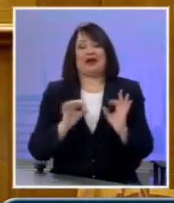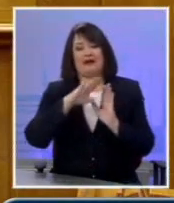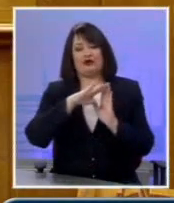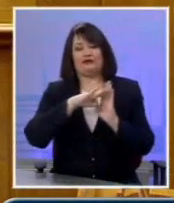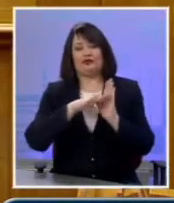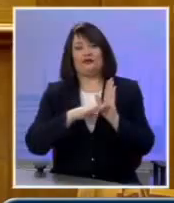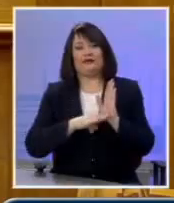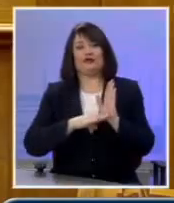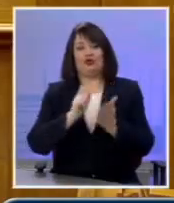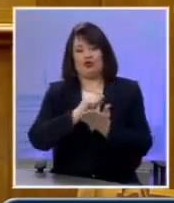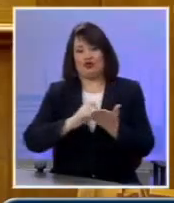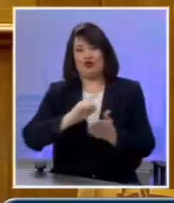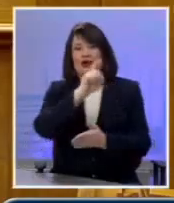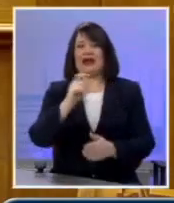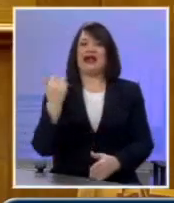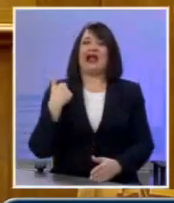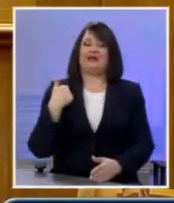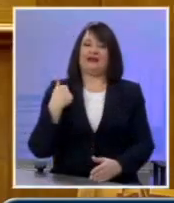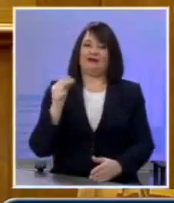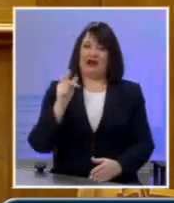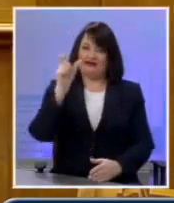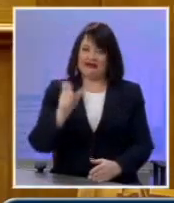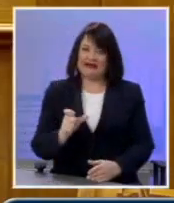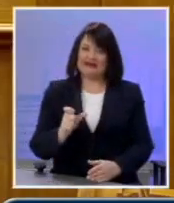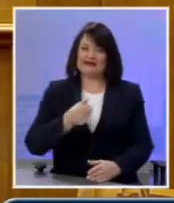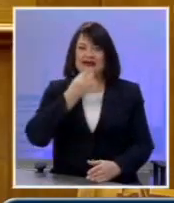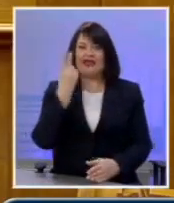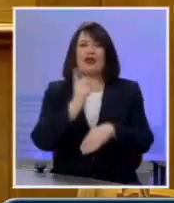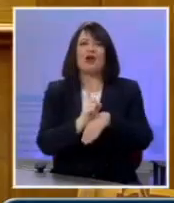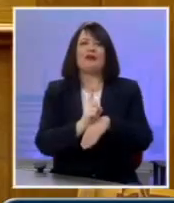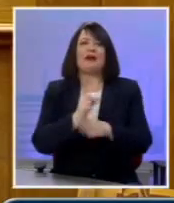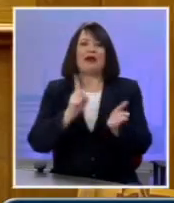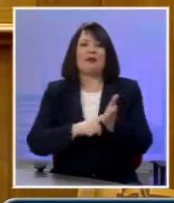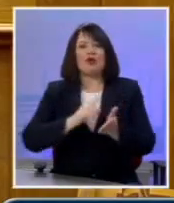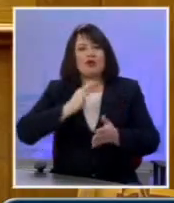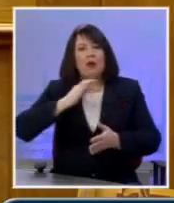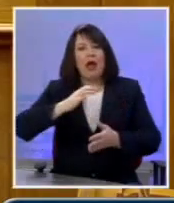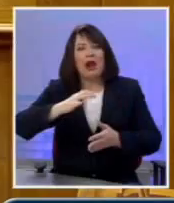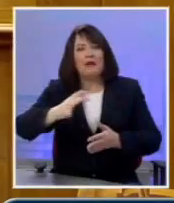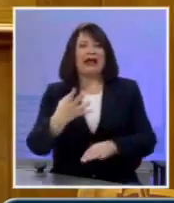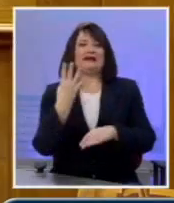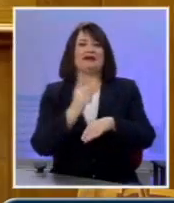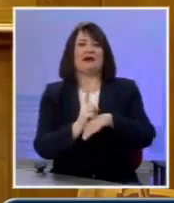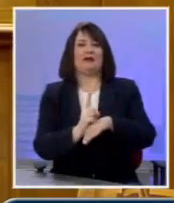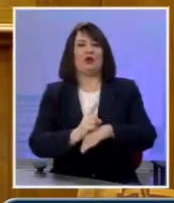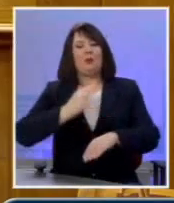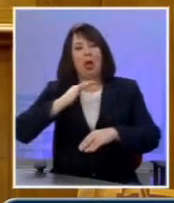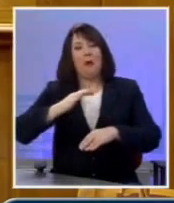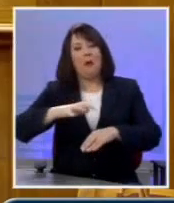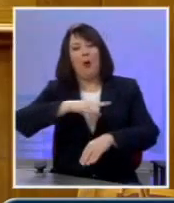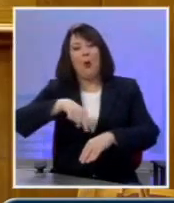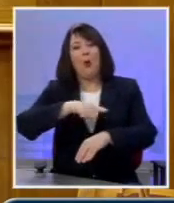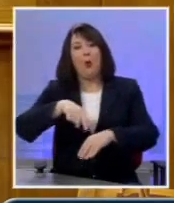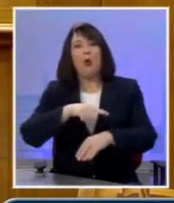Υπάρχει μια γραπτή ερώτηση όπου καλείται αυτός που ρωτάει να την αναπτύξει μέσα σε 2 λεπτά. Άντε 4. Και η